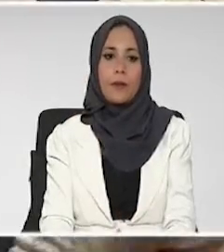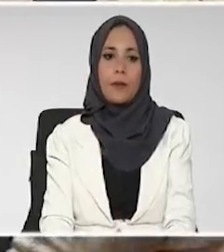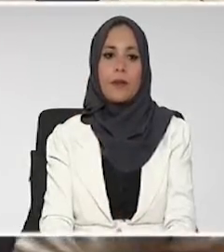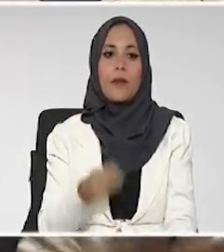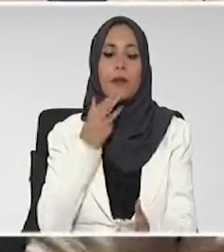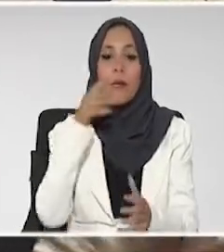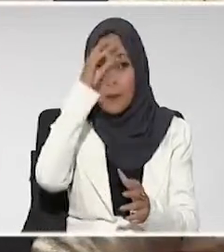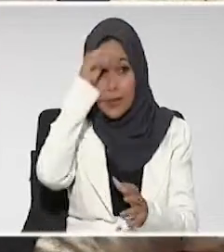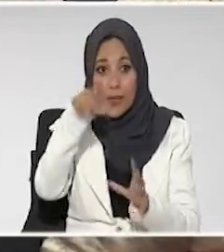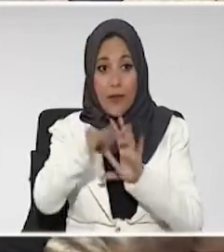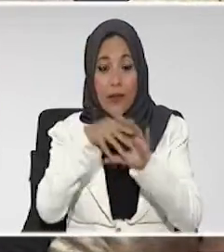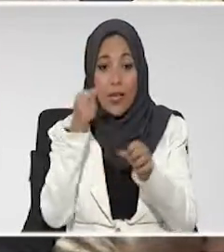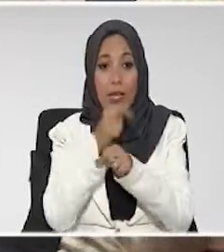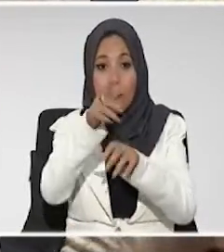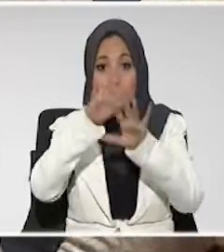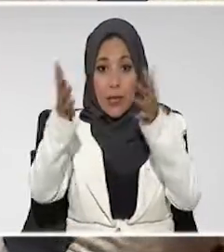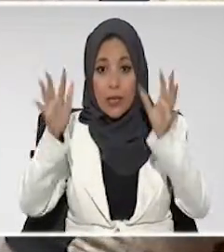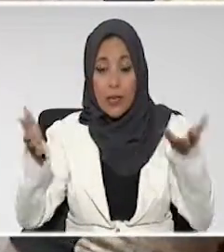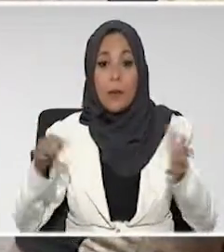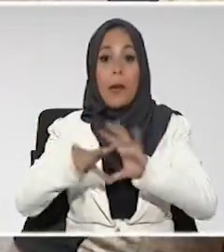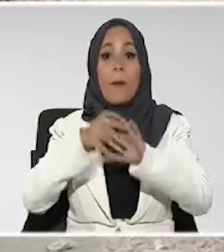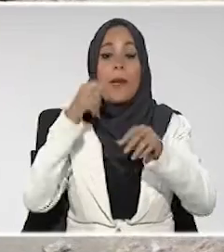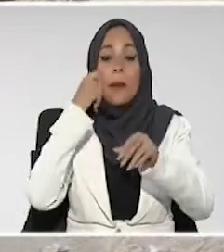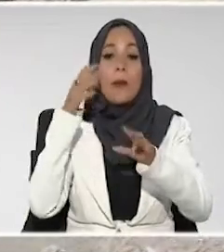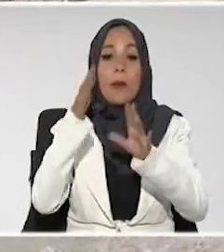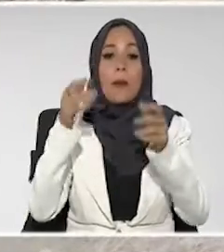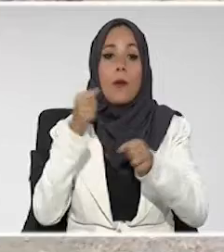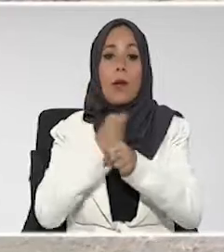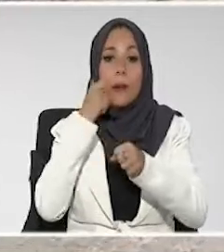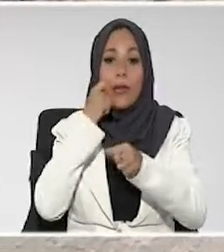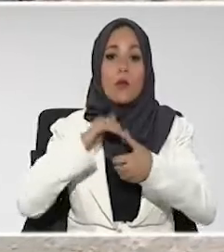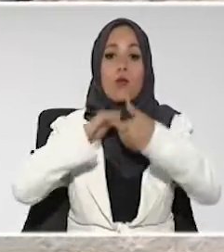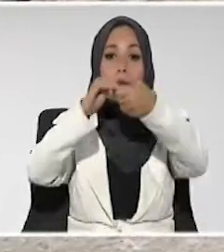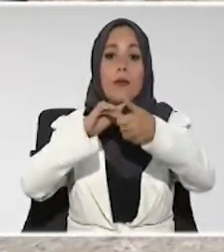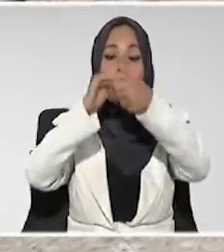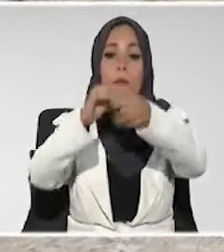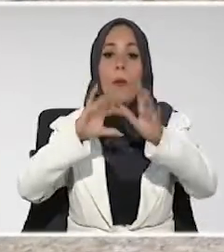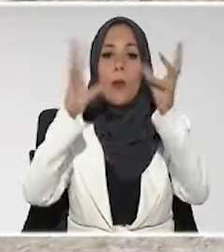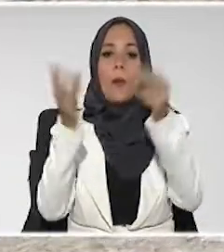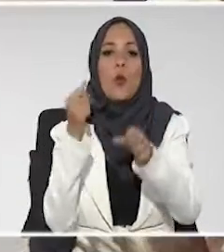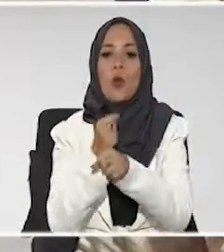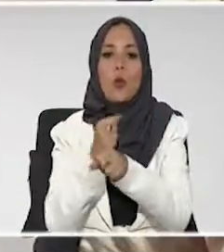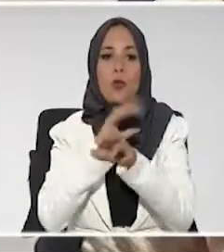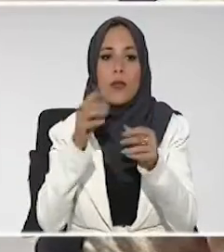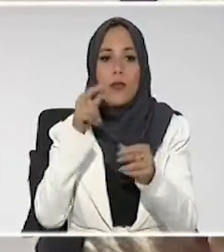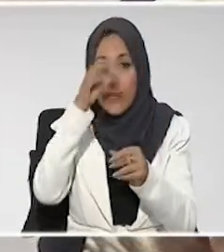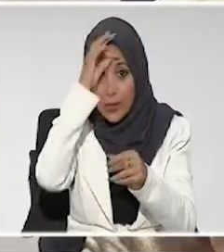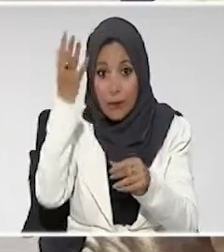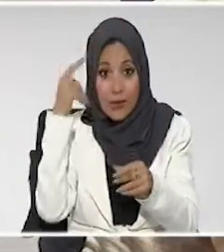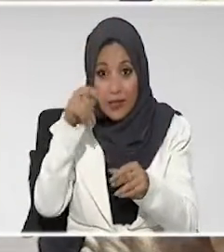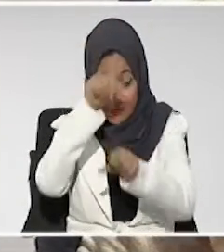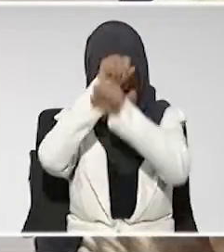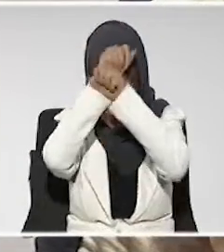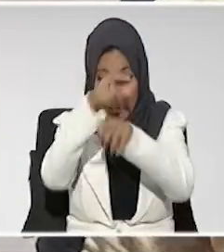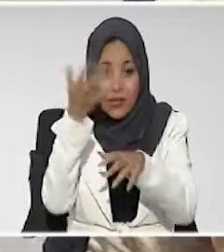ده هيبقى مجمع خدمات متكامل هيبقى موجود هنا. طبعا كانت القرية لا تنعم